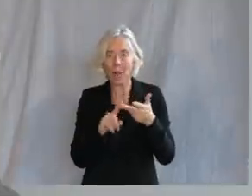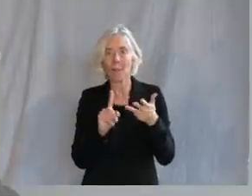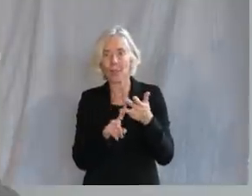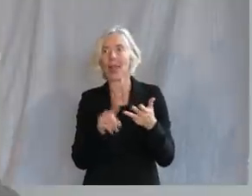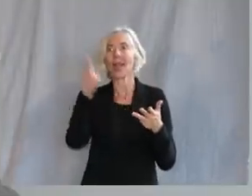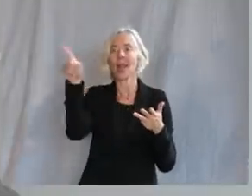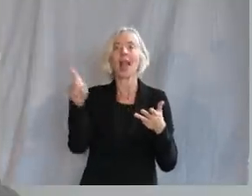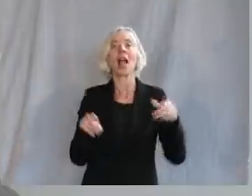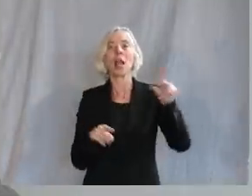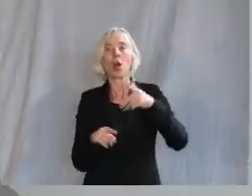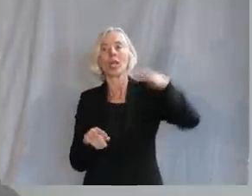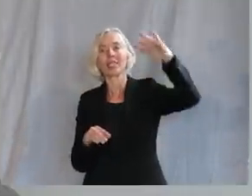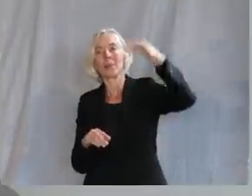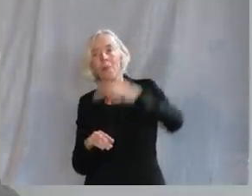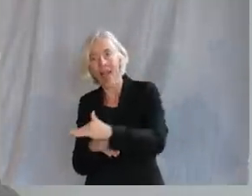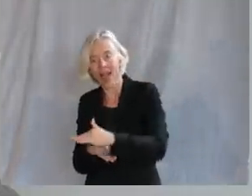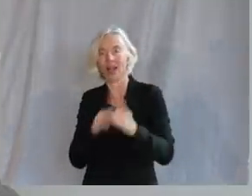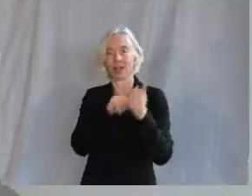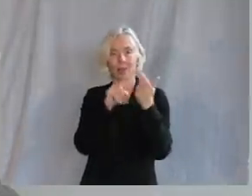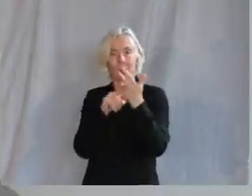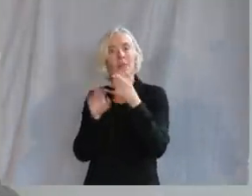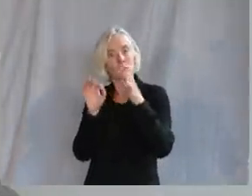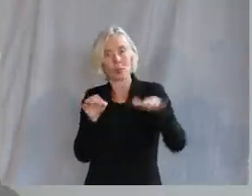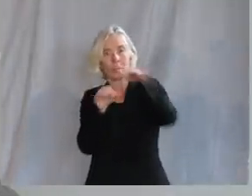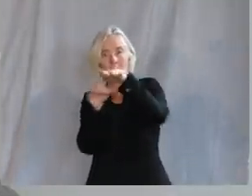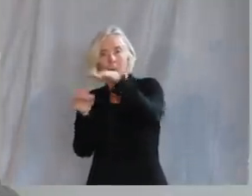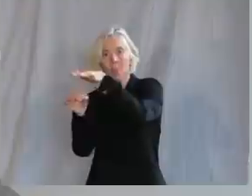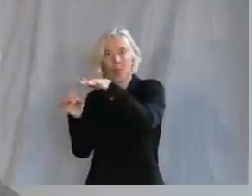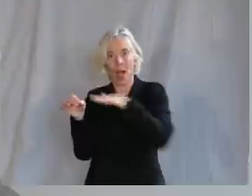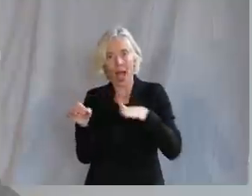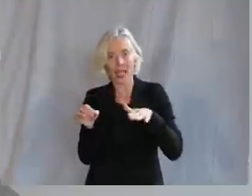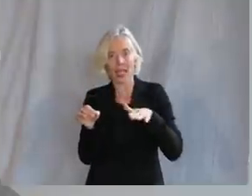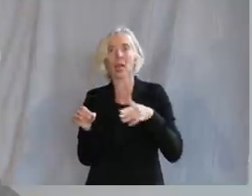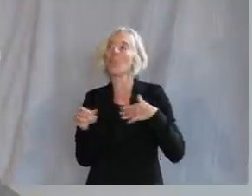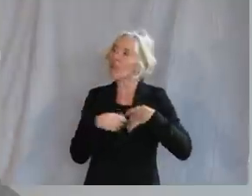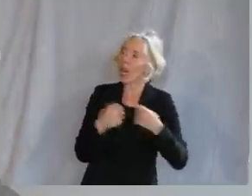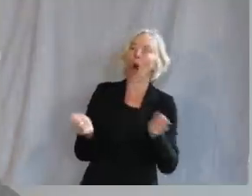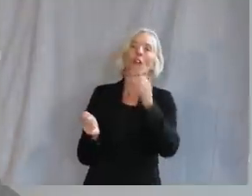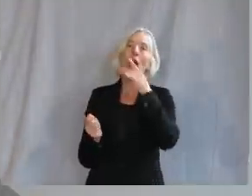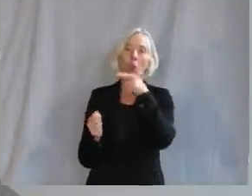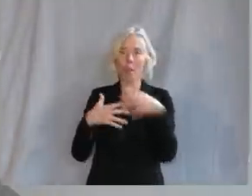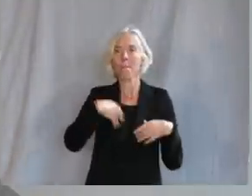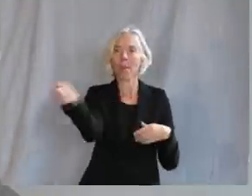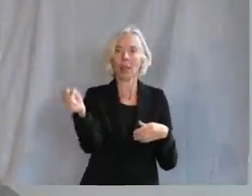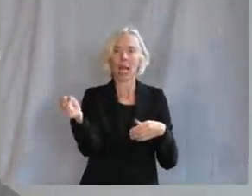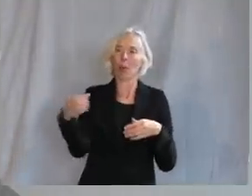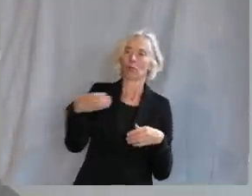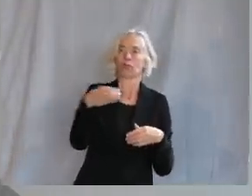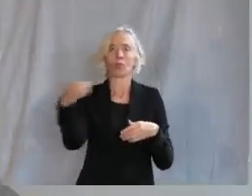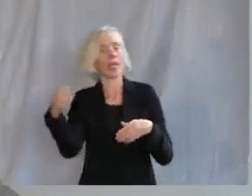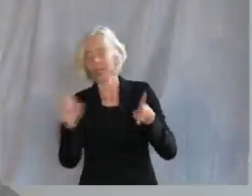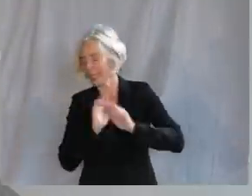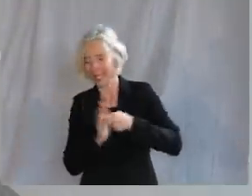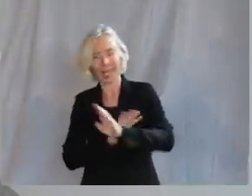sind natürlich Verkauf und die Abgabe von alkoholischen Getränken im konzessionierten Bereich von Gaststätten oder eben im Rahmen von